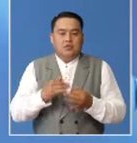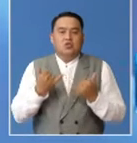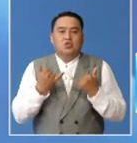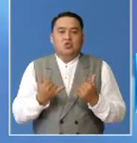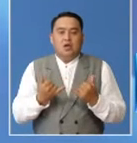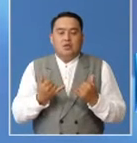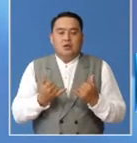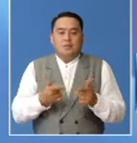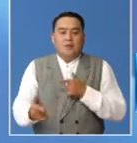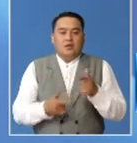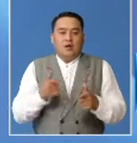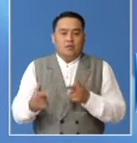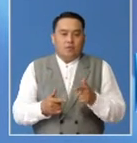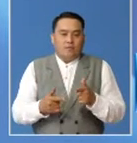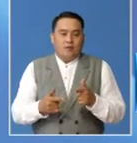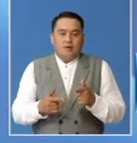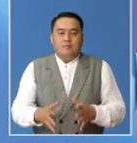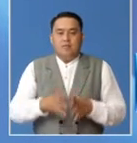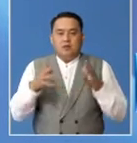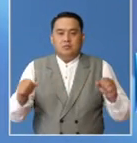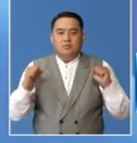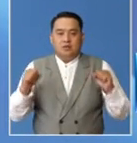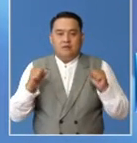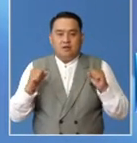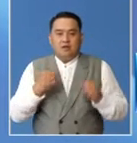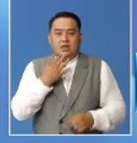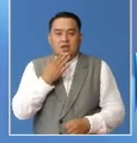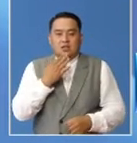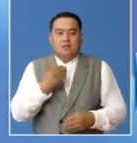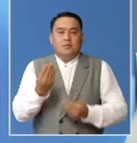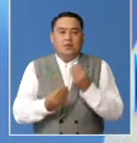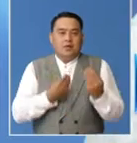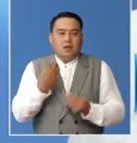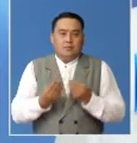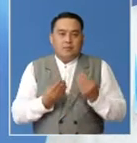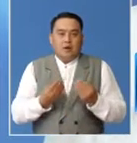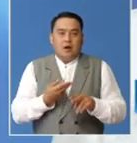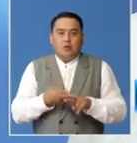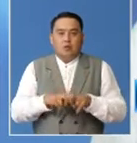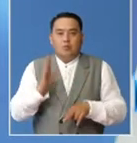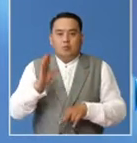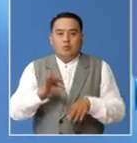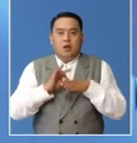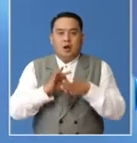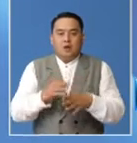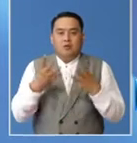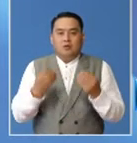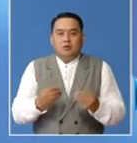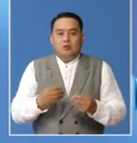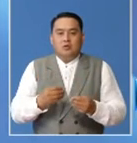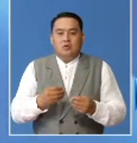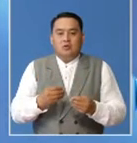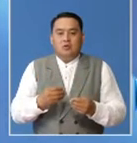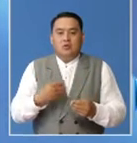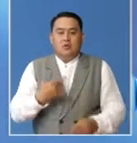Сейчас идет подготовка большим соревнованиям, национальным играм, вот, которые будут проходить в Дню Конституции в